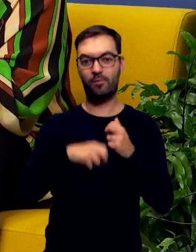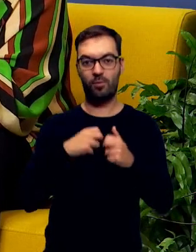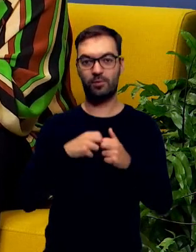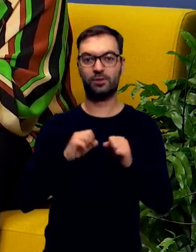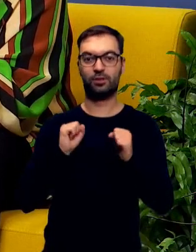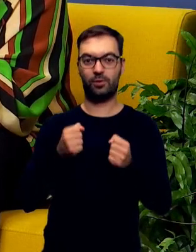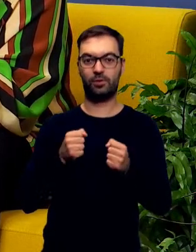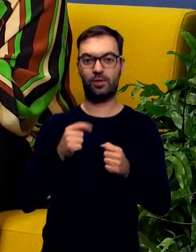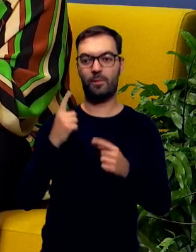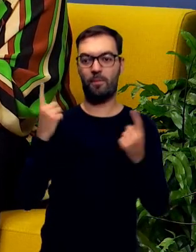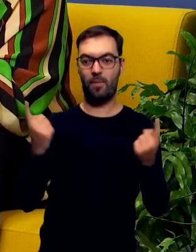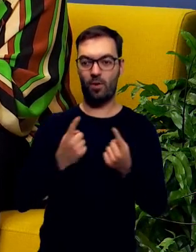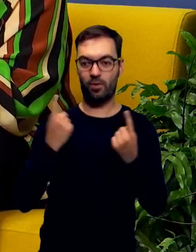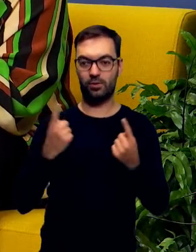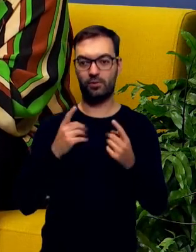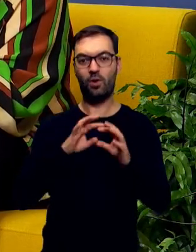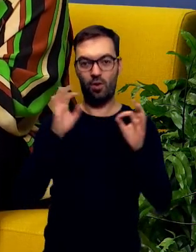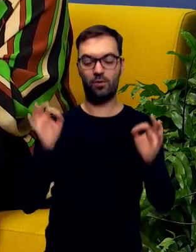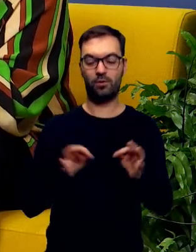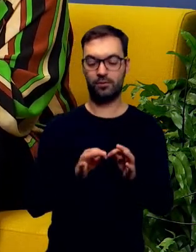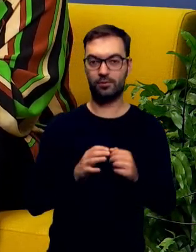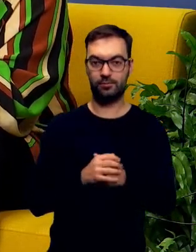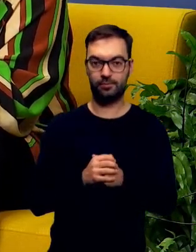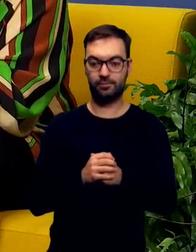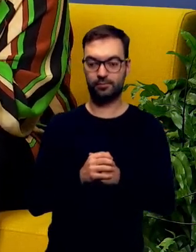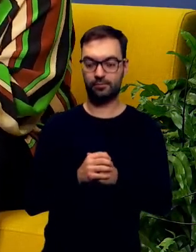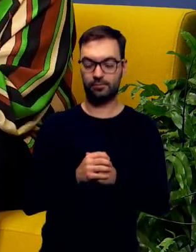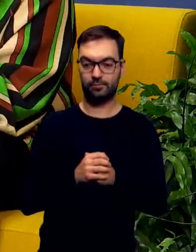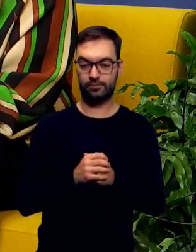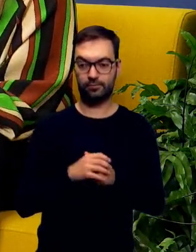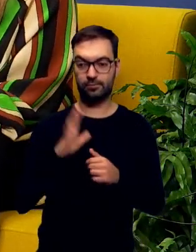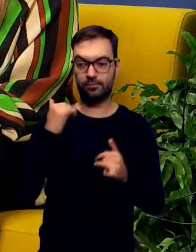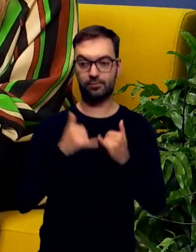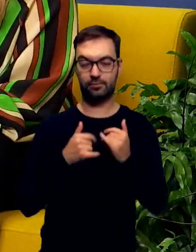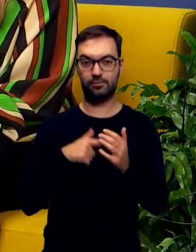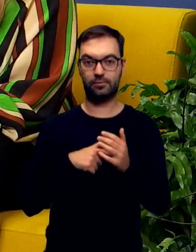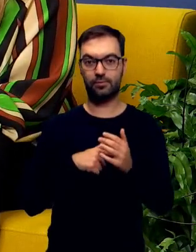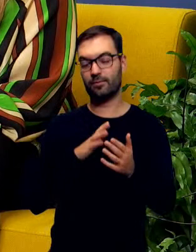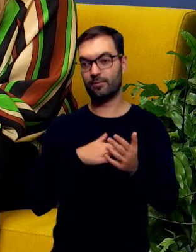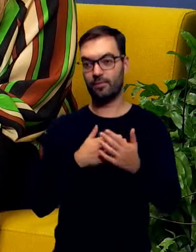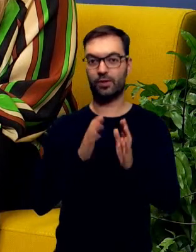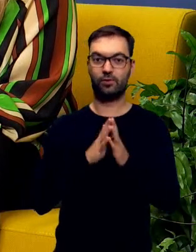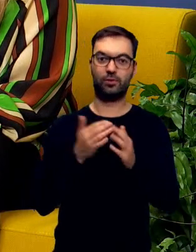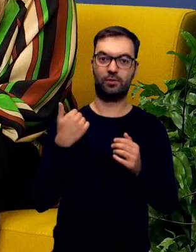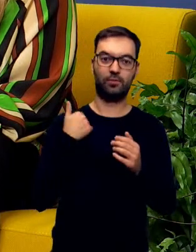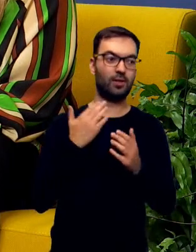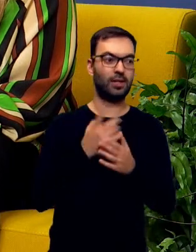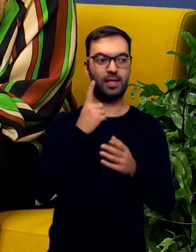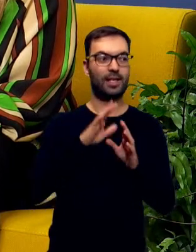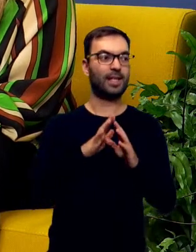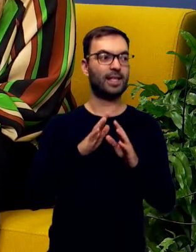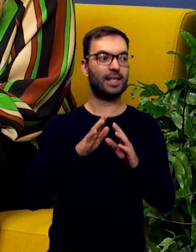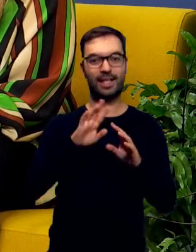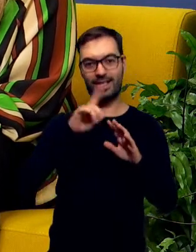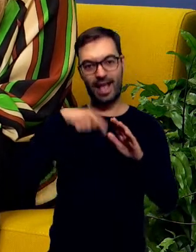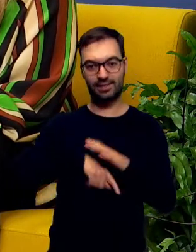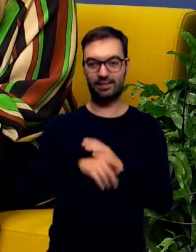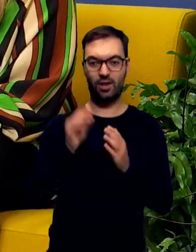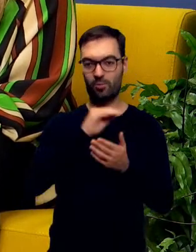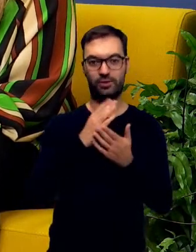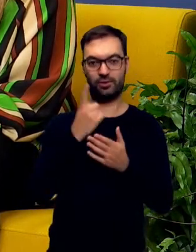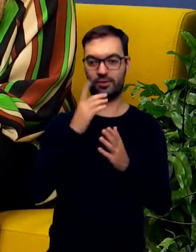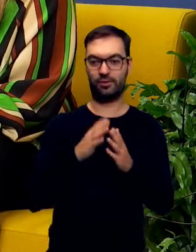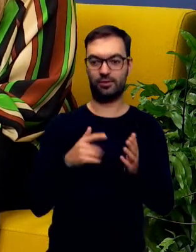problemy działalności pogotowia jako takiego. I nawet jeżeli to jest, załóżmy, że w książce byłaby tylko jaskinia opisana,